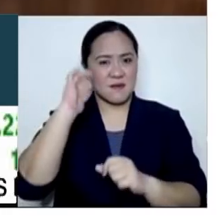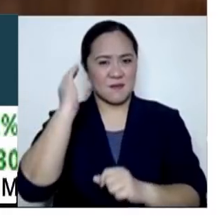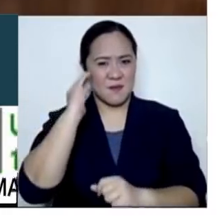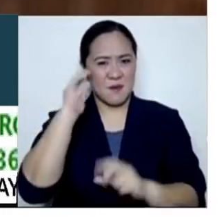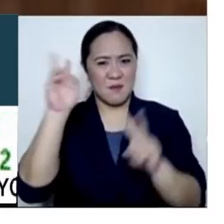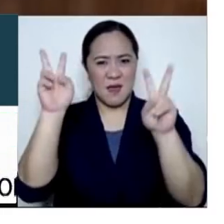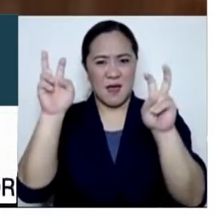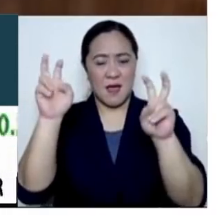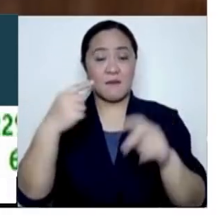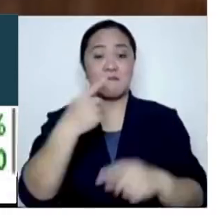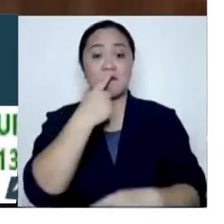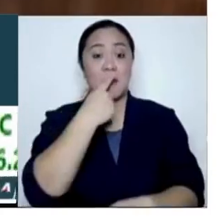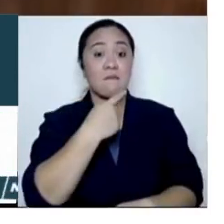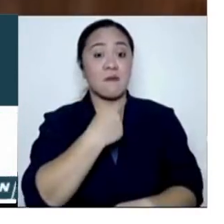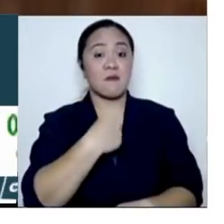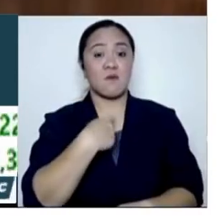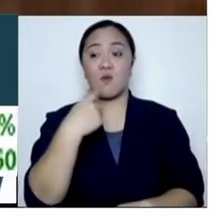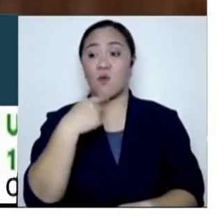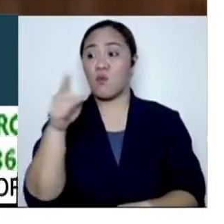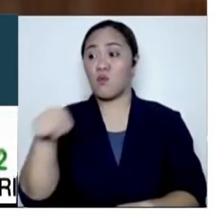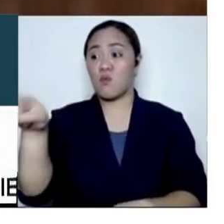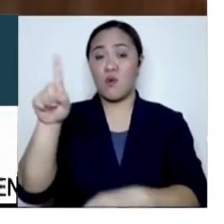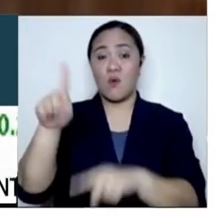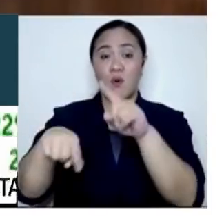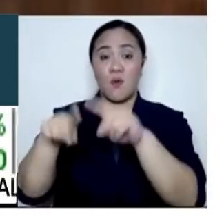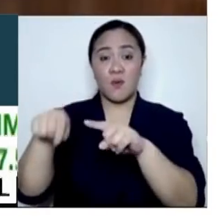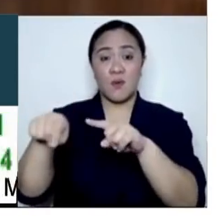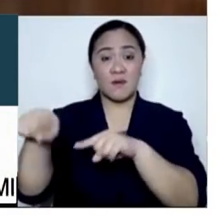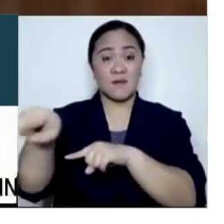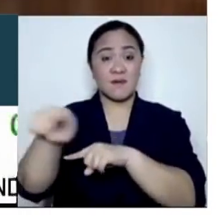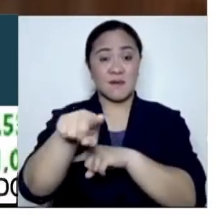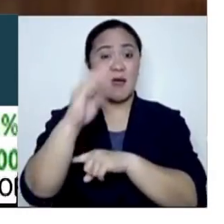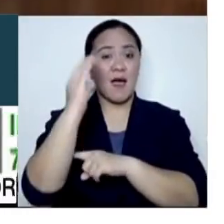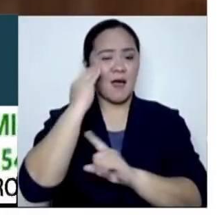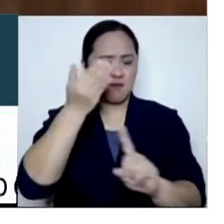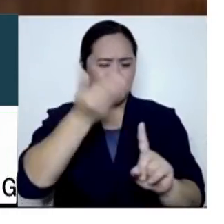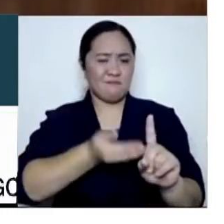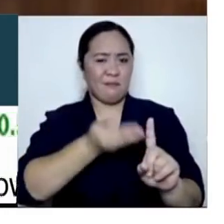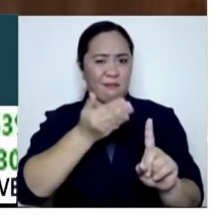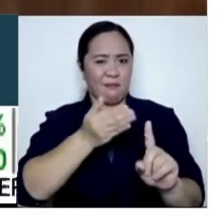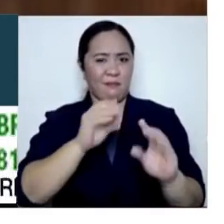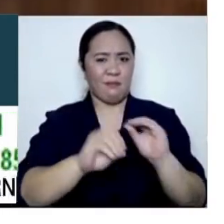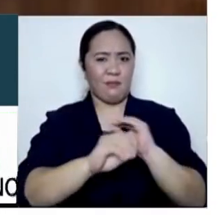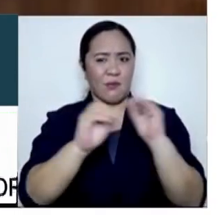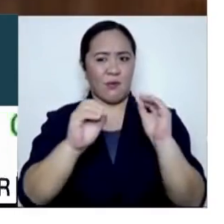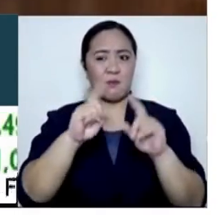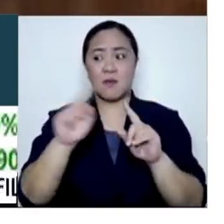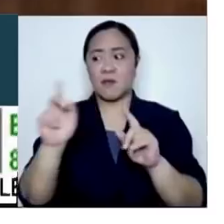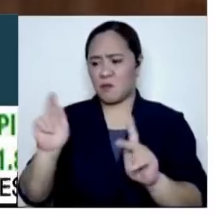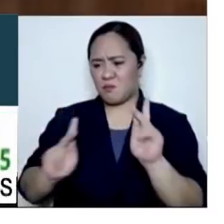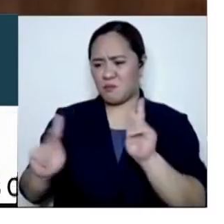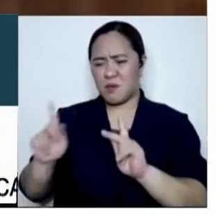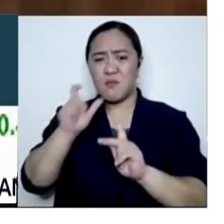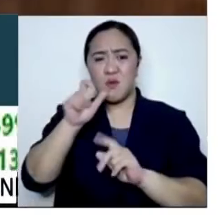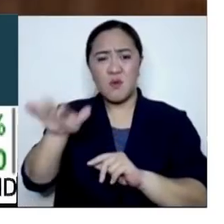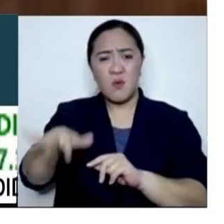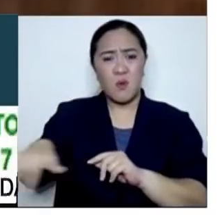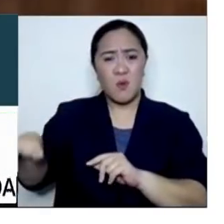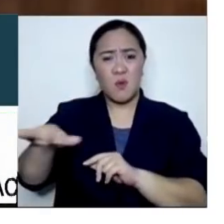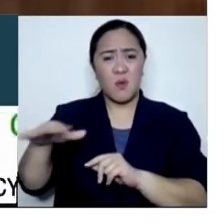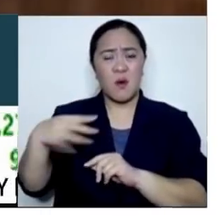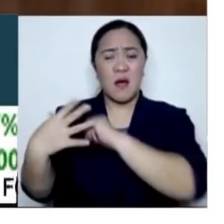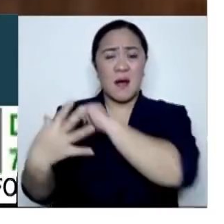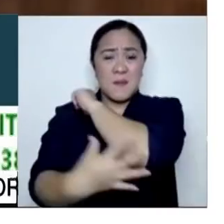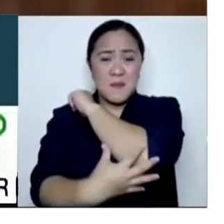now, paglalaban mo yung kaibigan mo over the welfare of our people, naghihirap yung mga tao, araw-araw